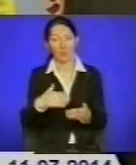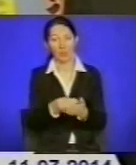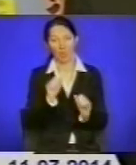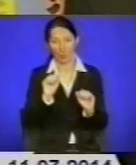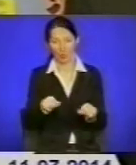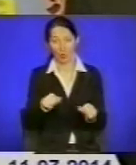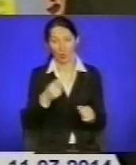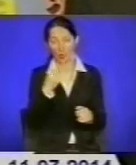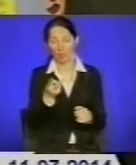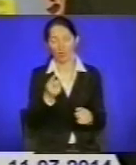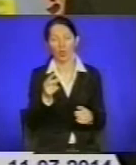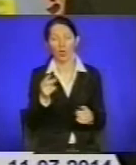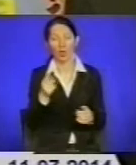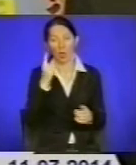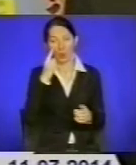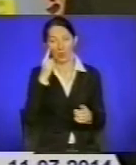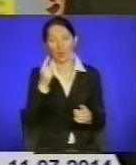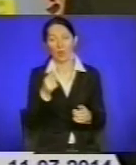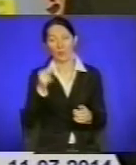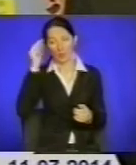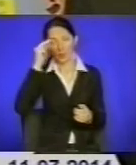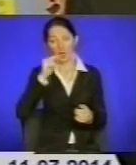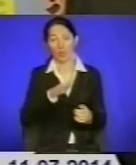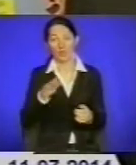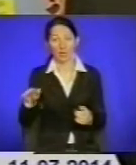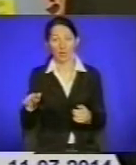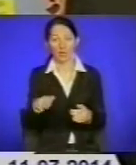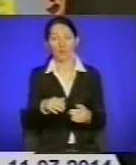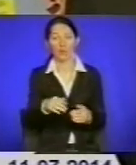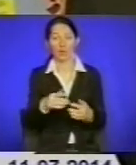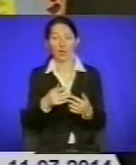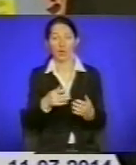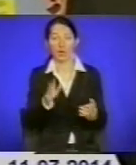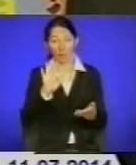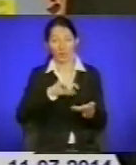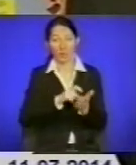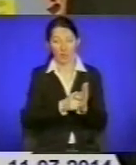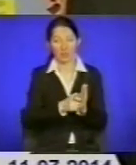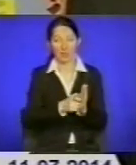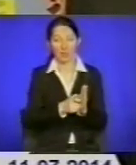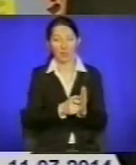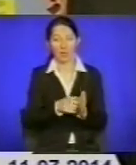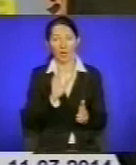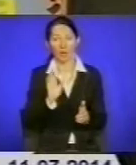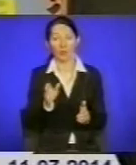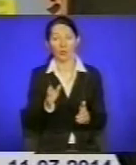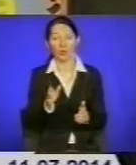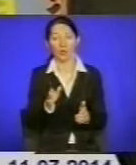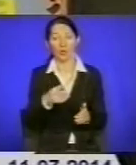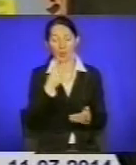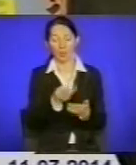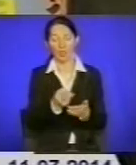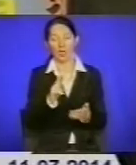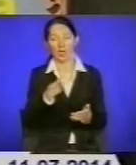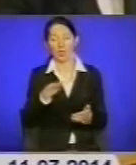зможуть бачити успішність і навчання дитини в розрізі класу. Вони будуть бачити ту ситуацію, як дитина